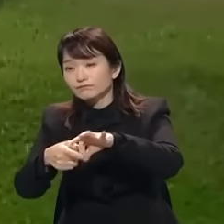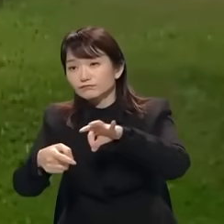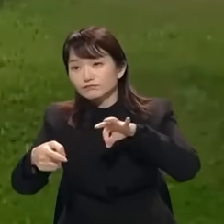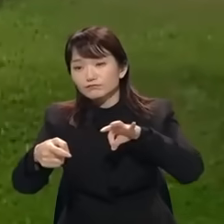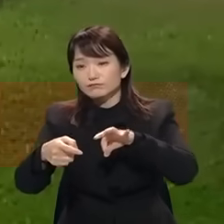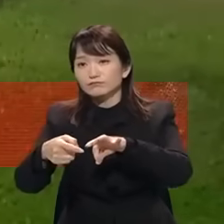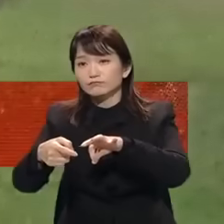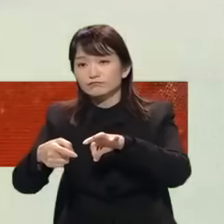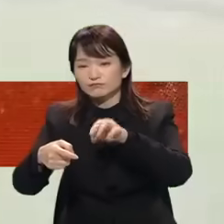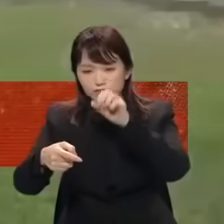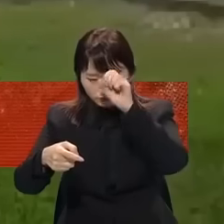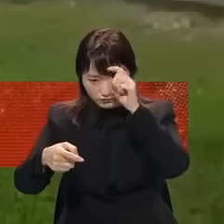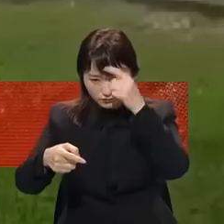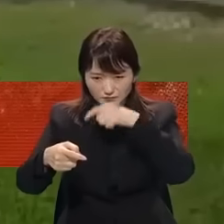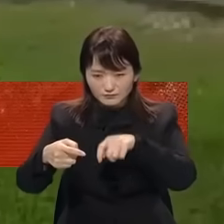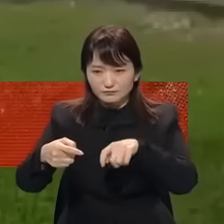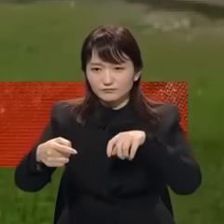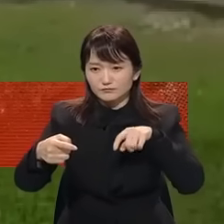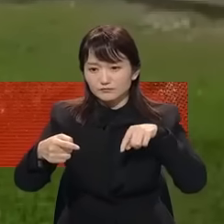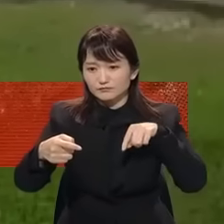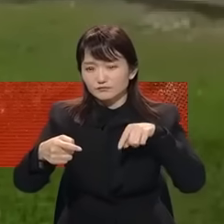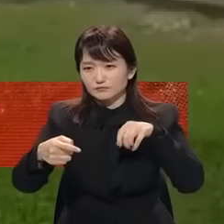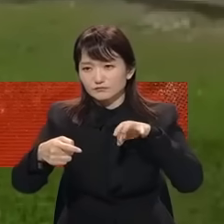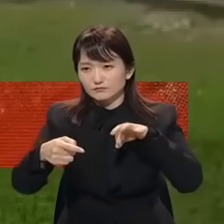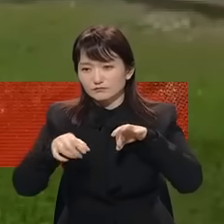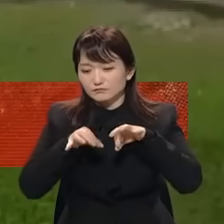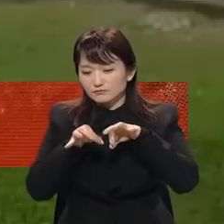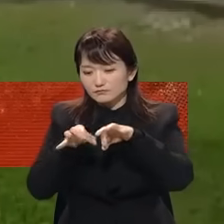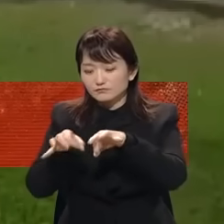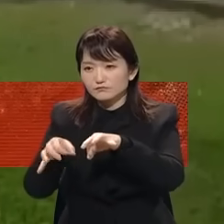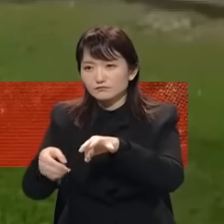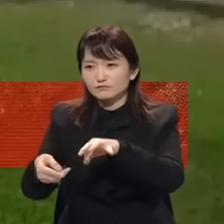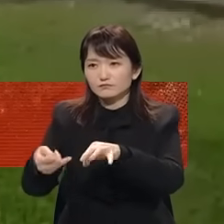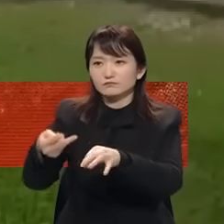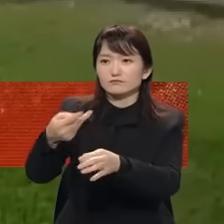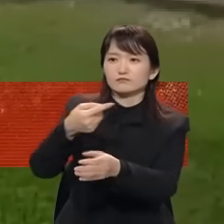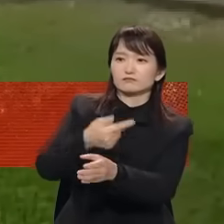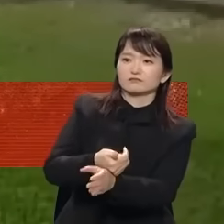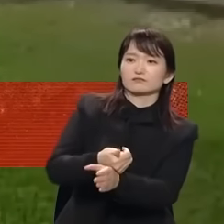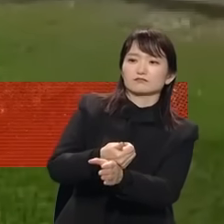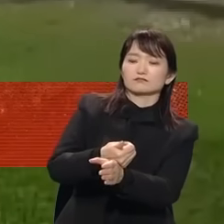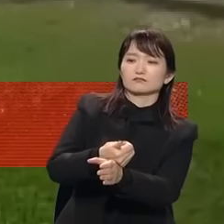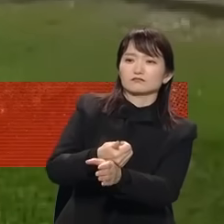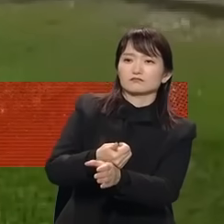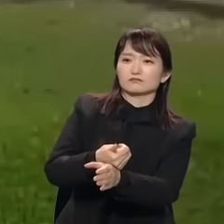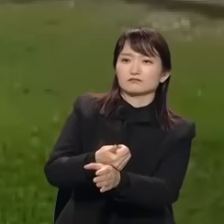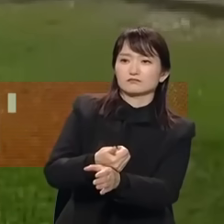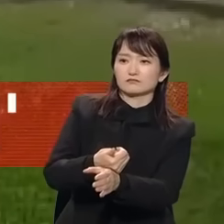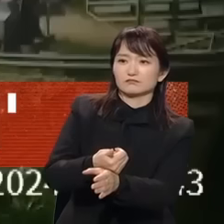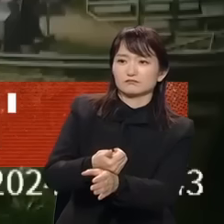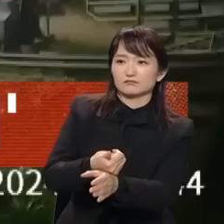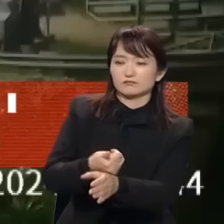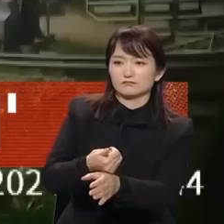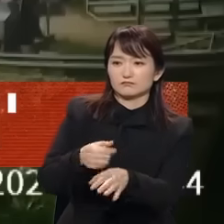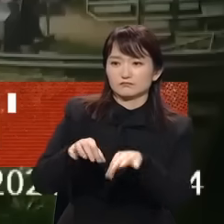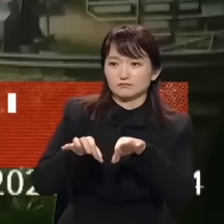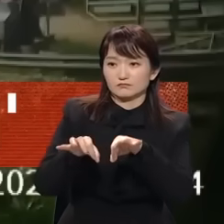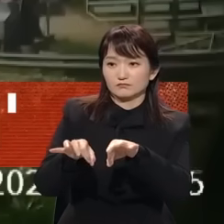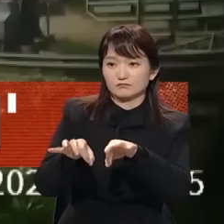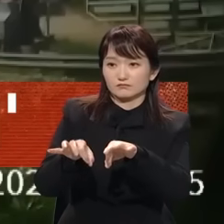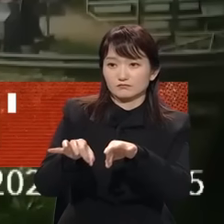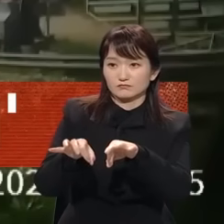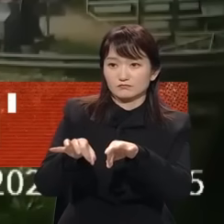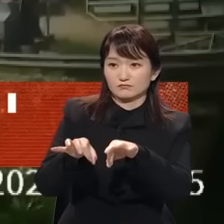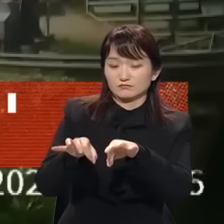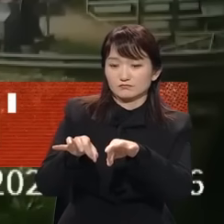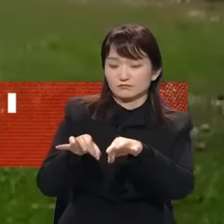쿵 부딪히고 말았습니다. 이 차단기에 걸린 운전자는 몸통이 뒤로 확 젖혀졌고요. 두 팔은 하늘 높이 번쩍 들린 모습입니다. 잠깐만, 지금 기차